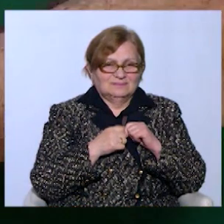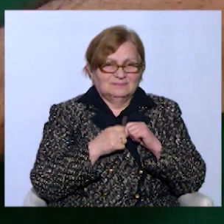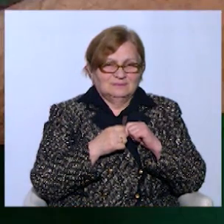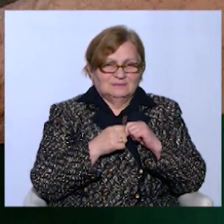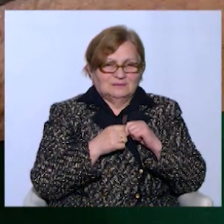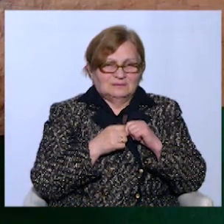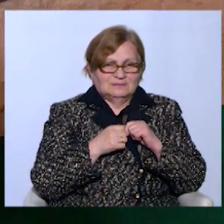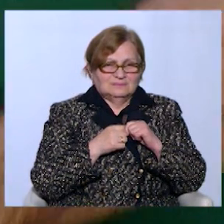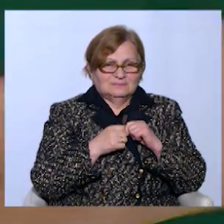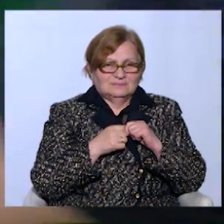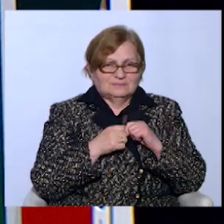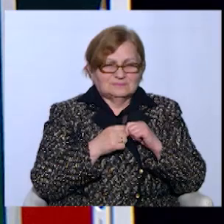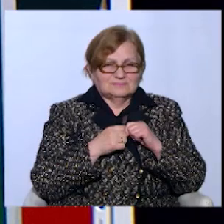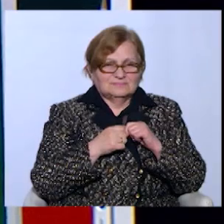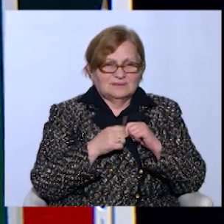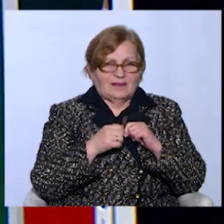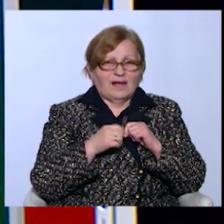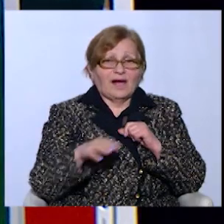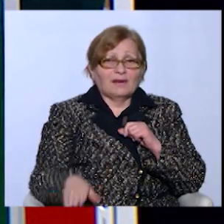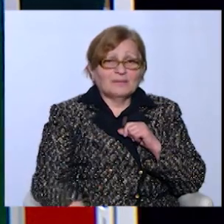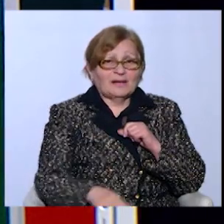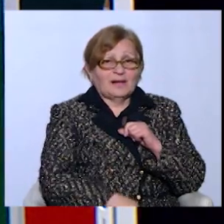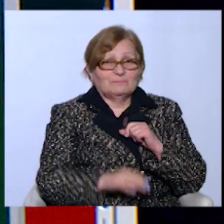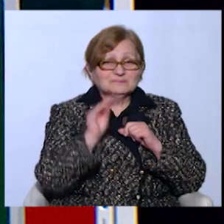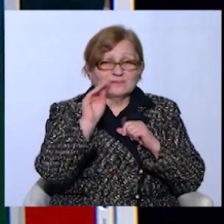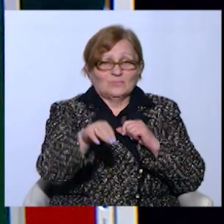შემდეგ ფეხებიც გაუკეთოთ.